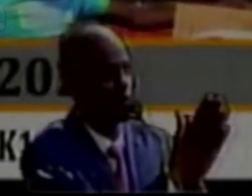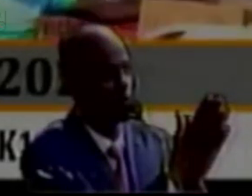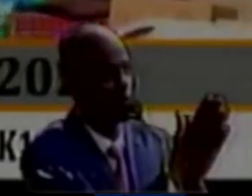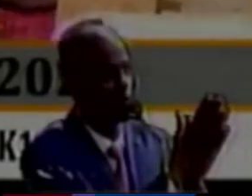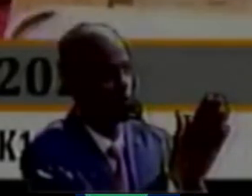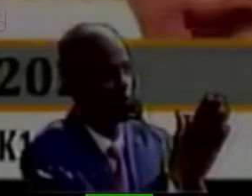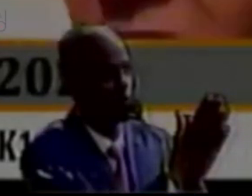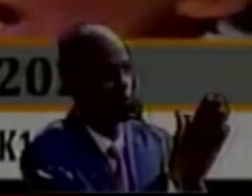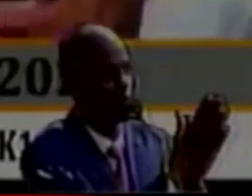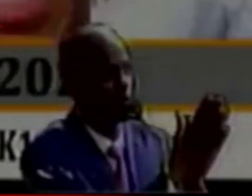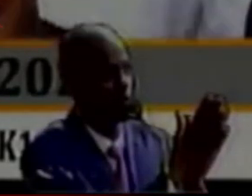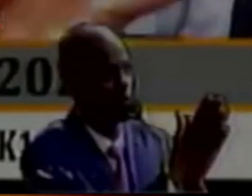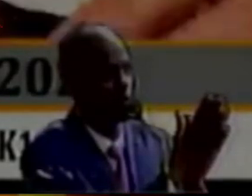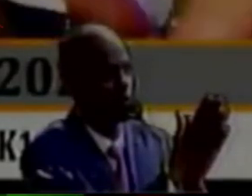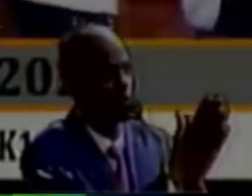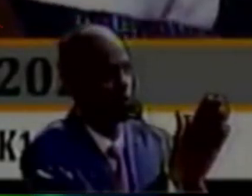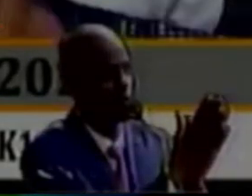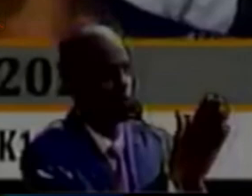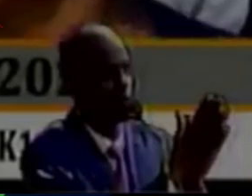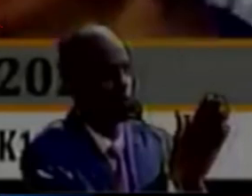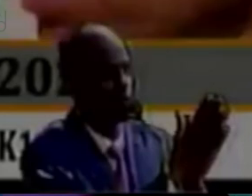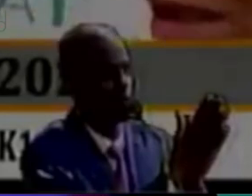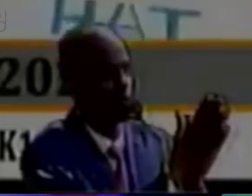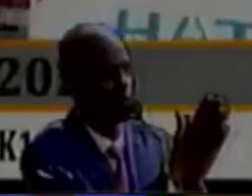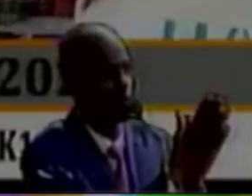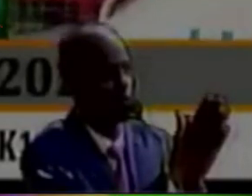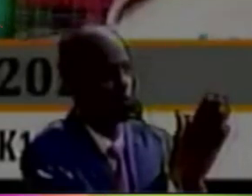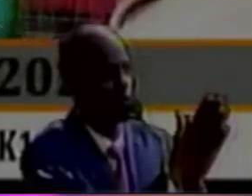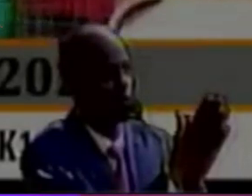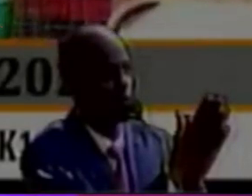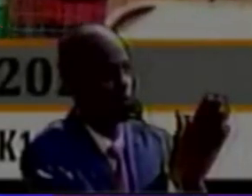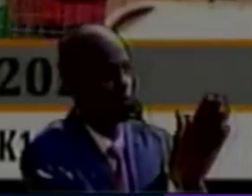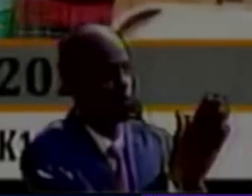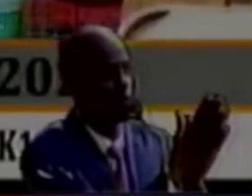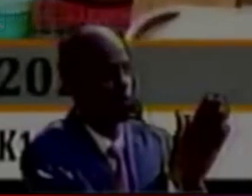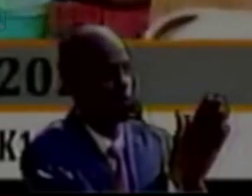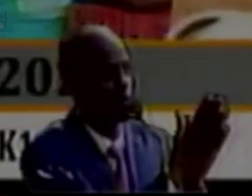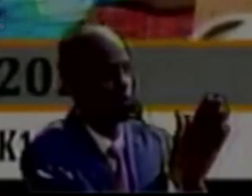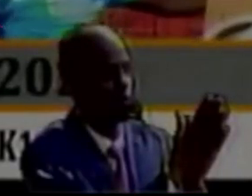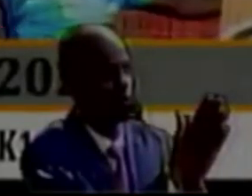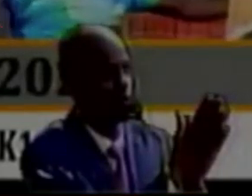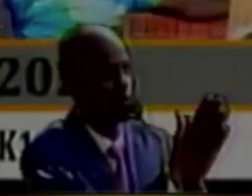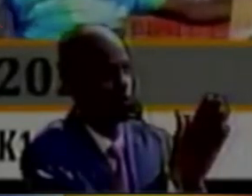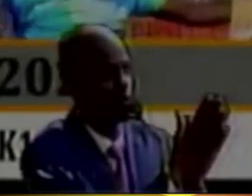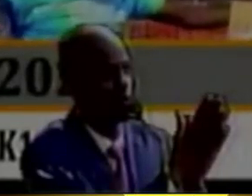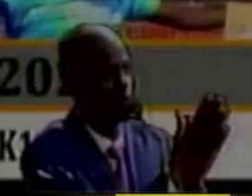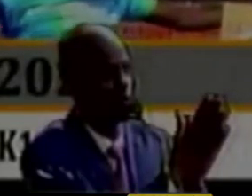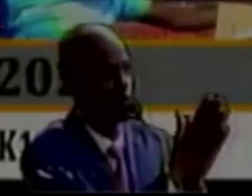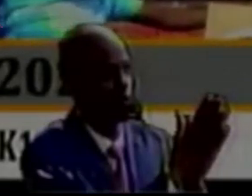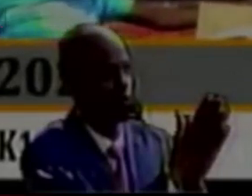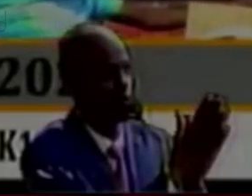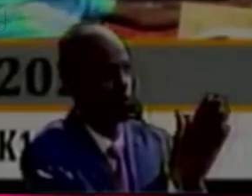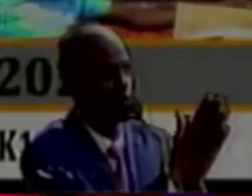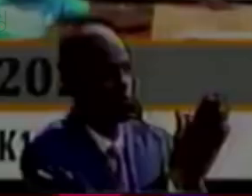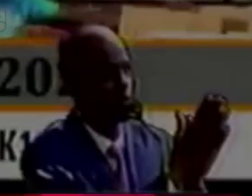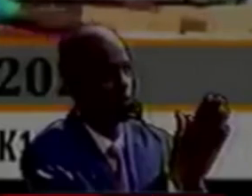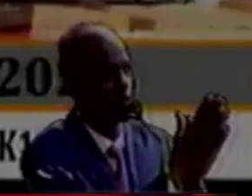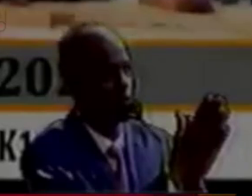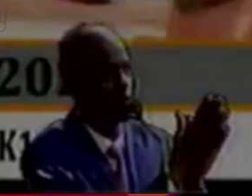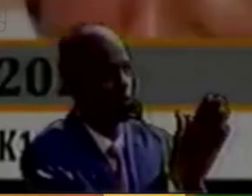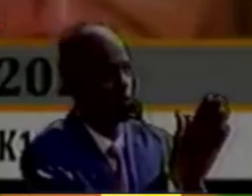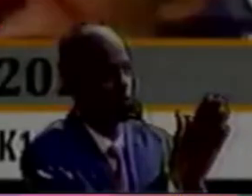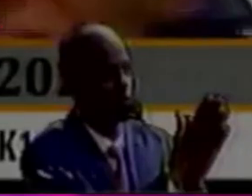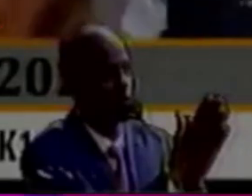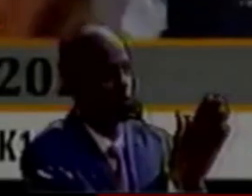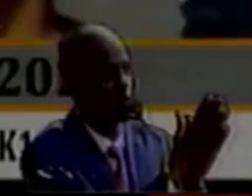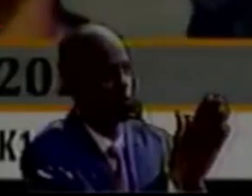horrible. But in the good news, dans la bonne nouvelle, c'est le bon côté. Samaritan's Purse. Samaritan's Purse